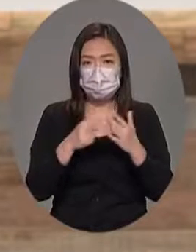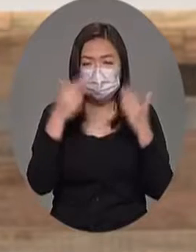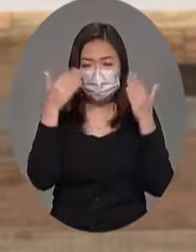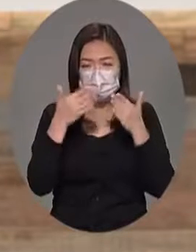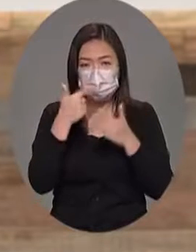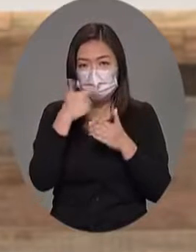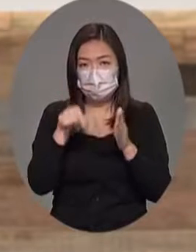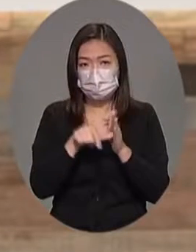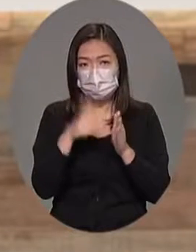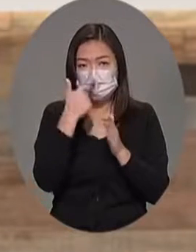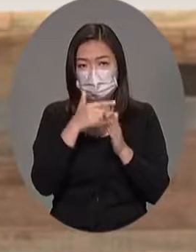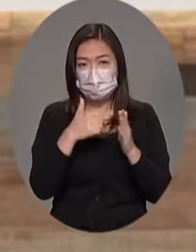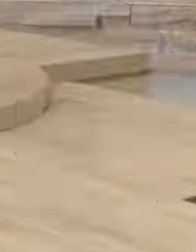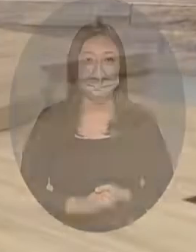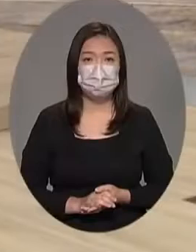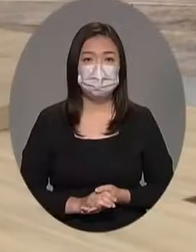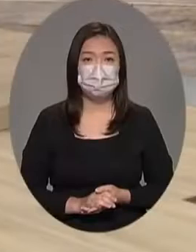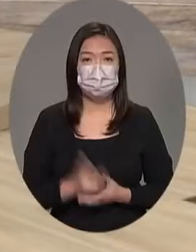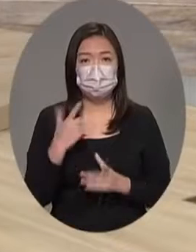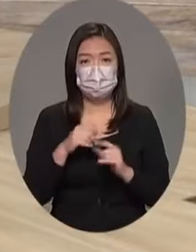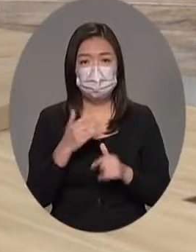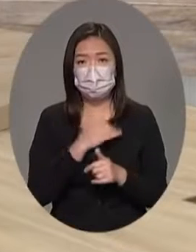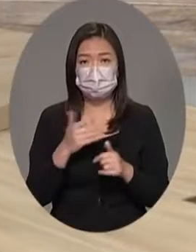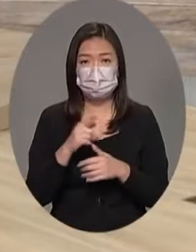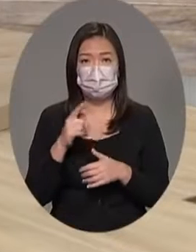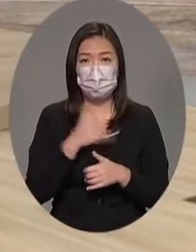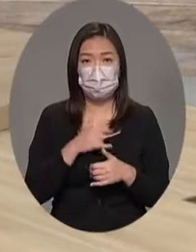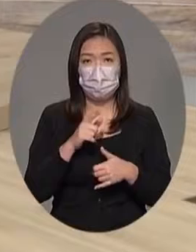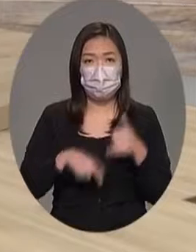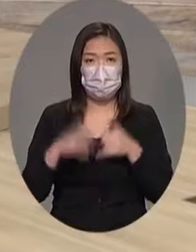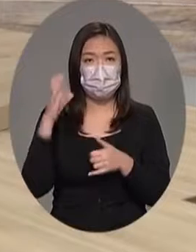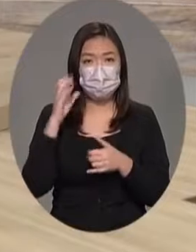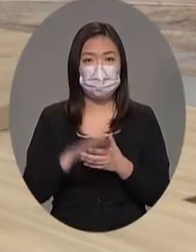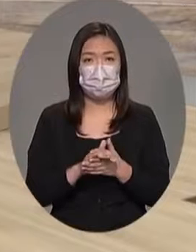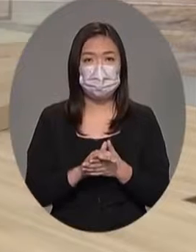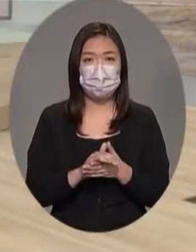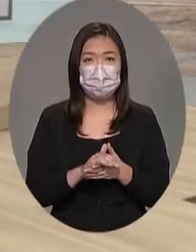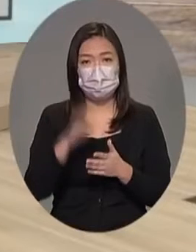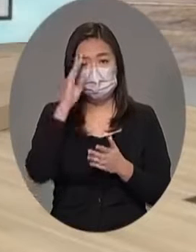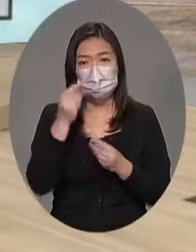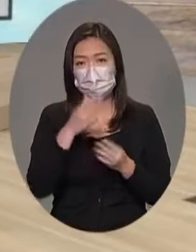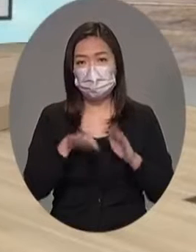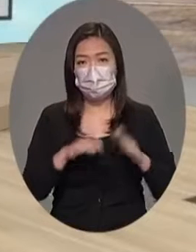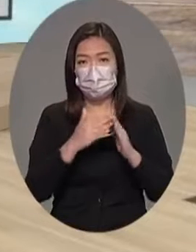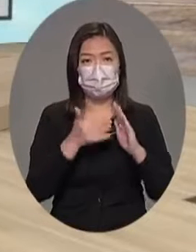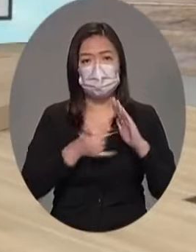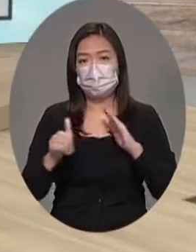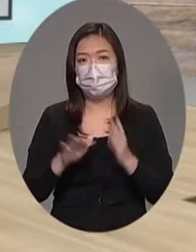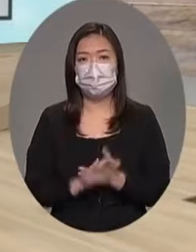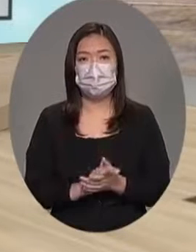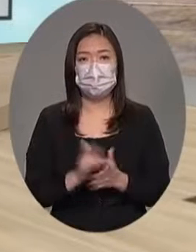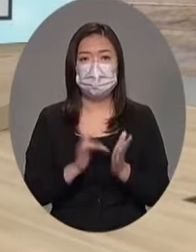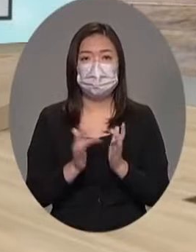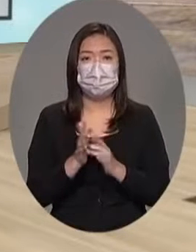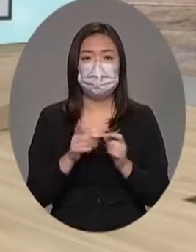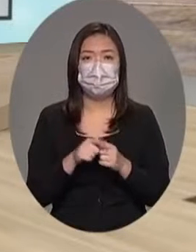各項最新的交通安排。台灣殺人案疑犯陳同佳已經離開警方提供的安全屋。